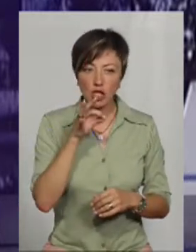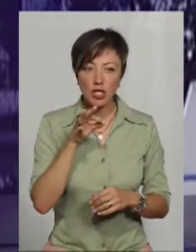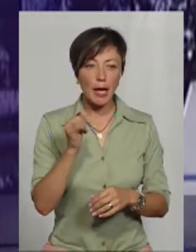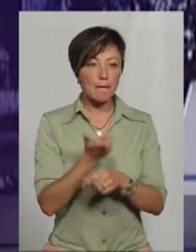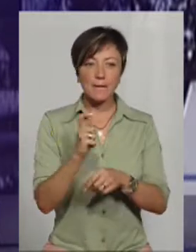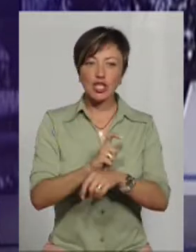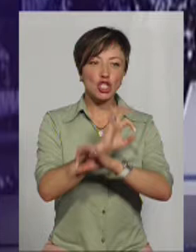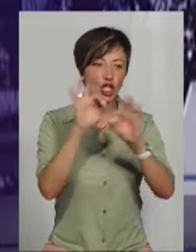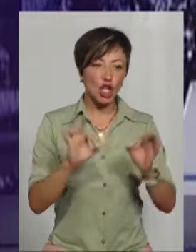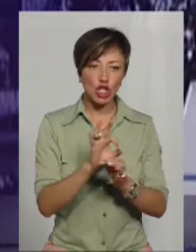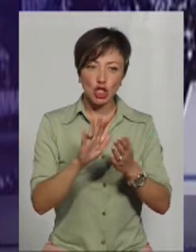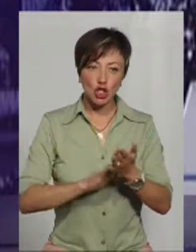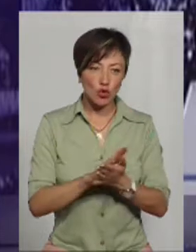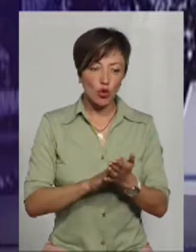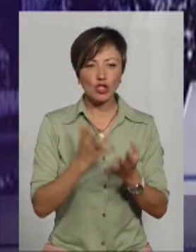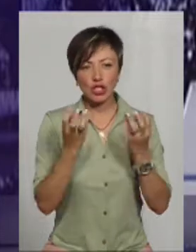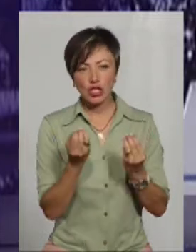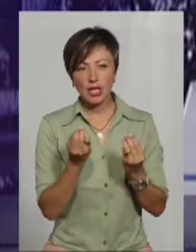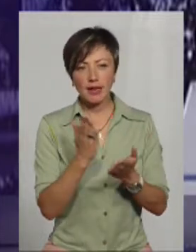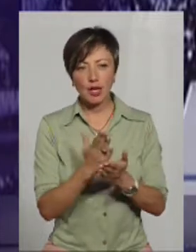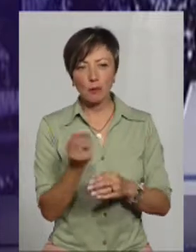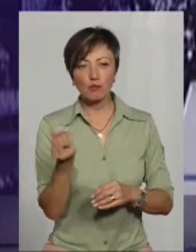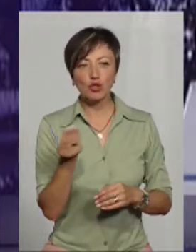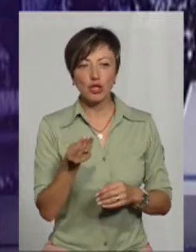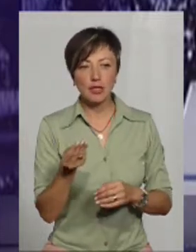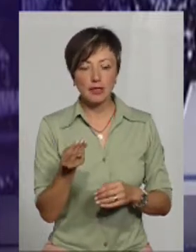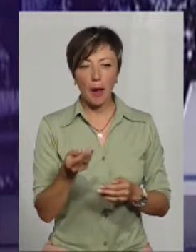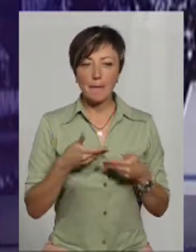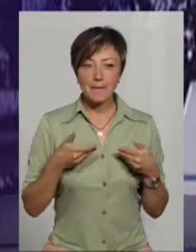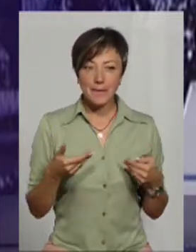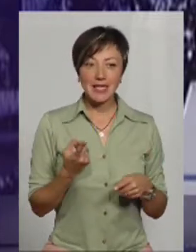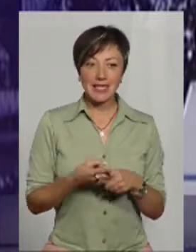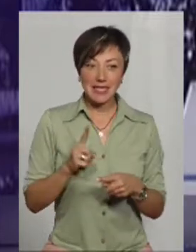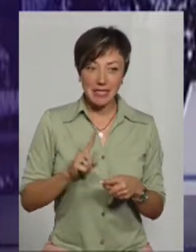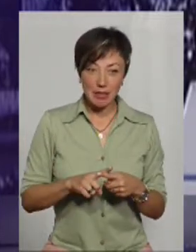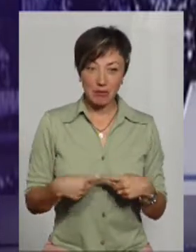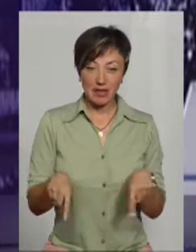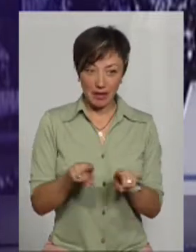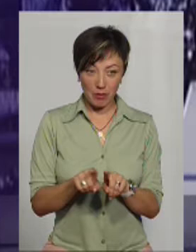більше нічого, ну ще пшениця, ми цим самим,